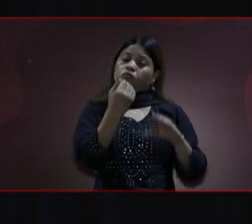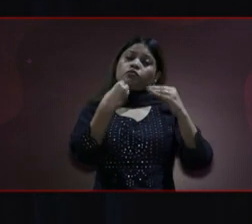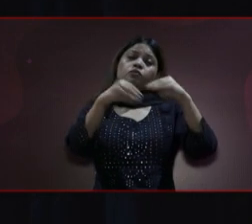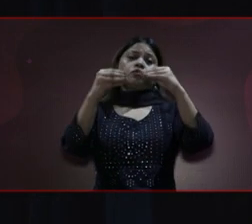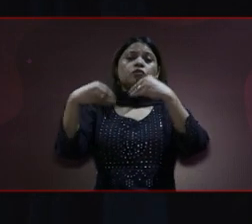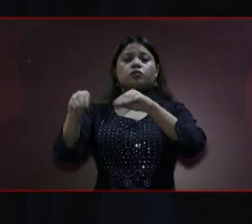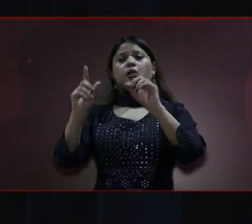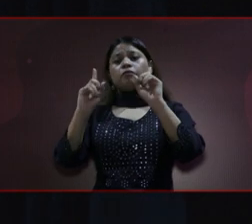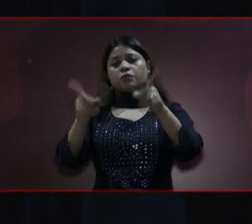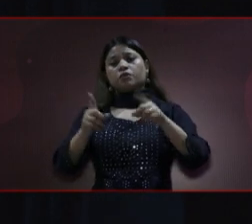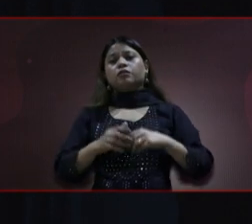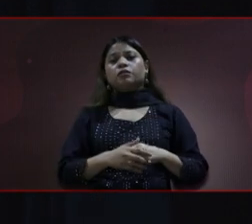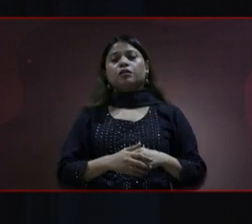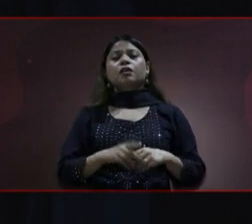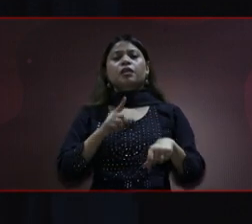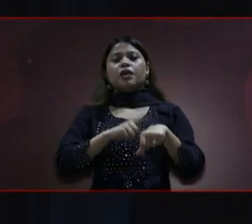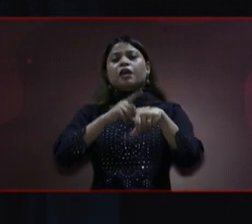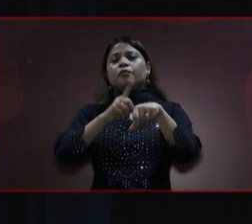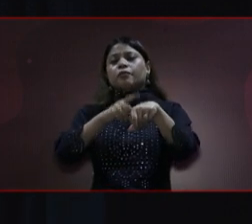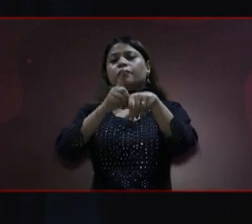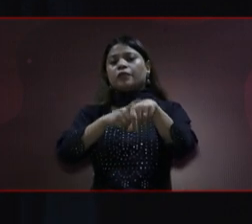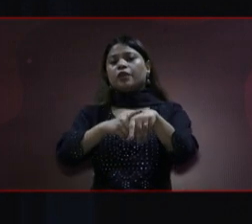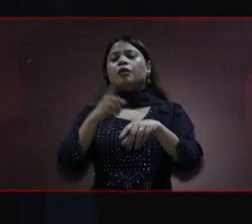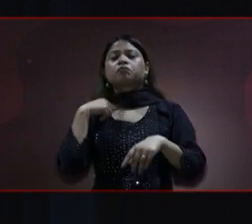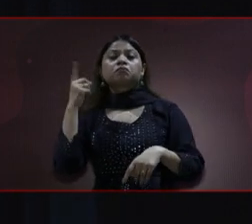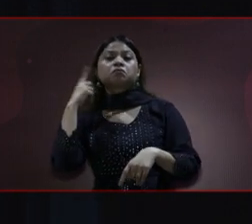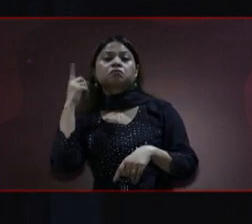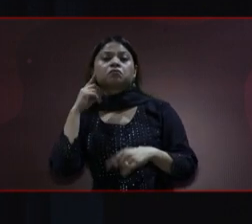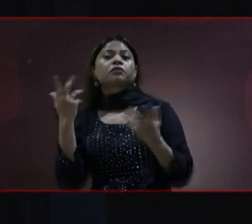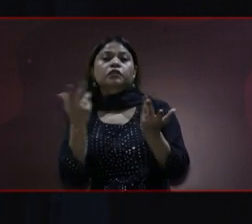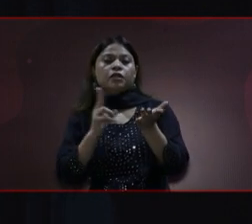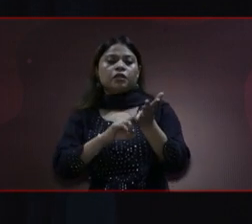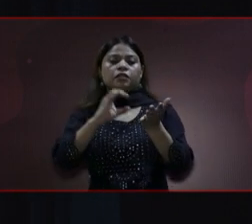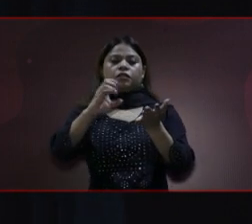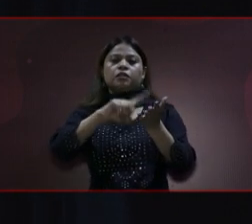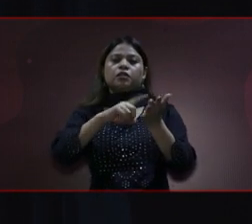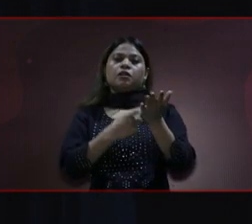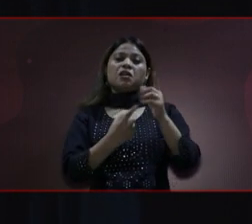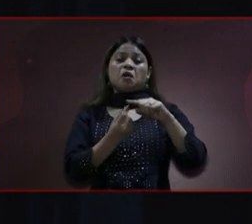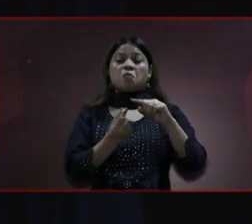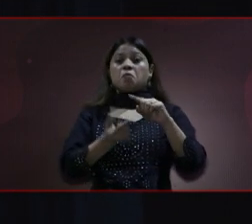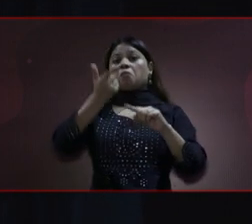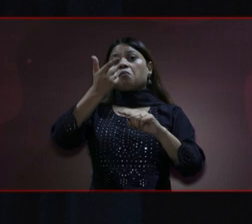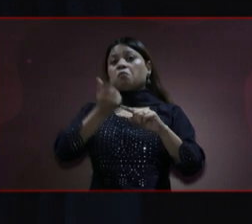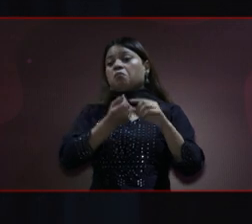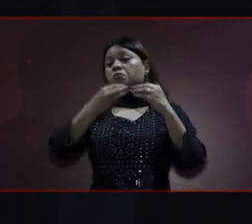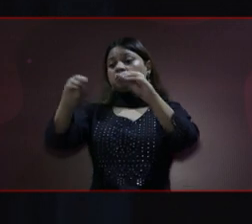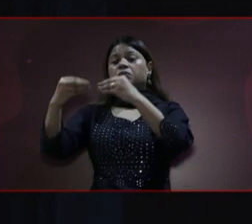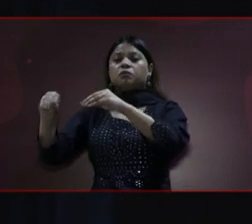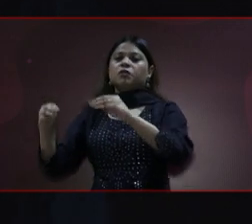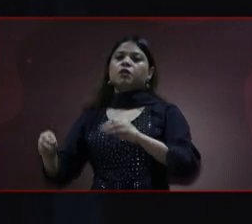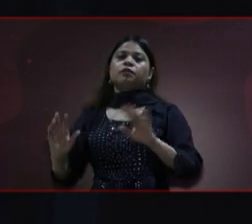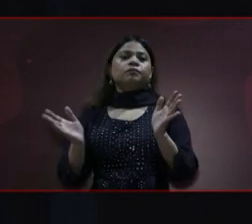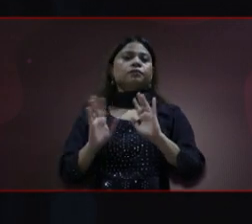कभी कभी सुनने में आता है NCERT की किताब महंगा बिक्री होता है, इससे